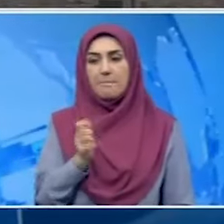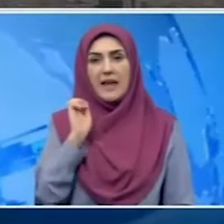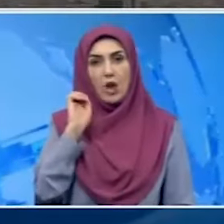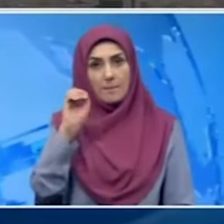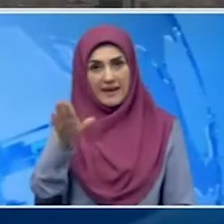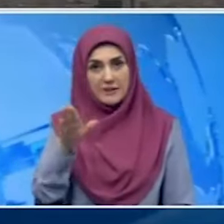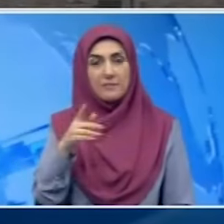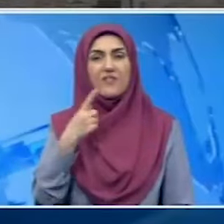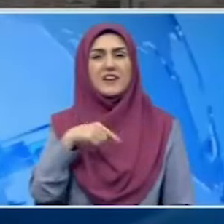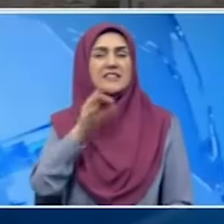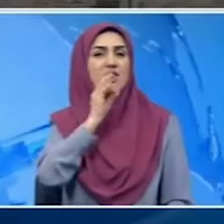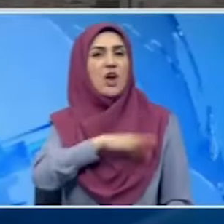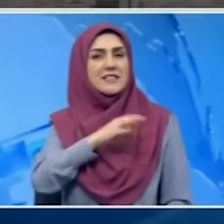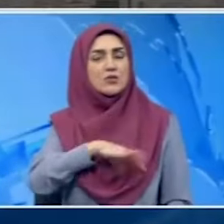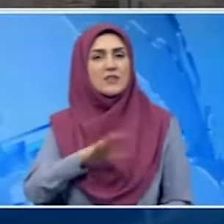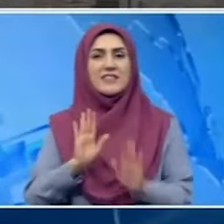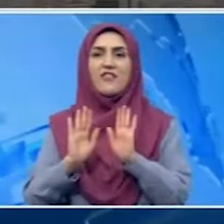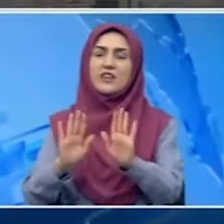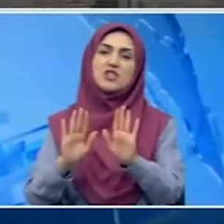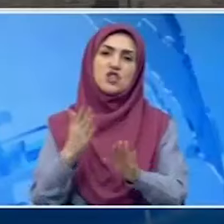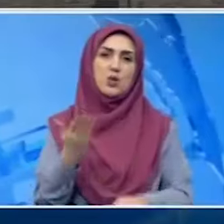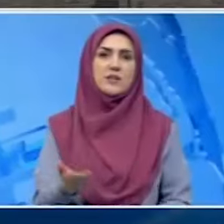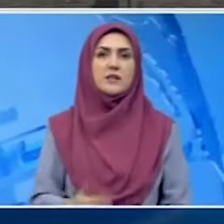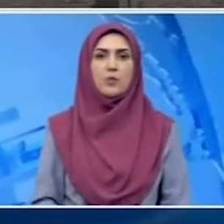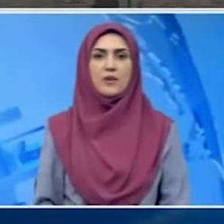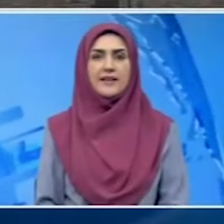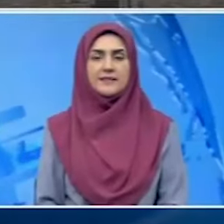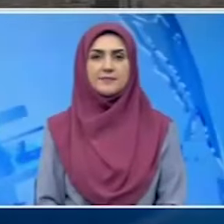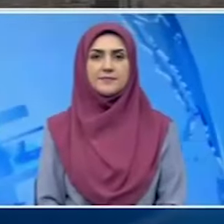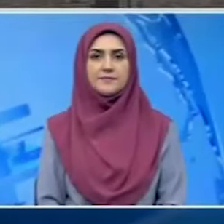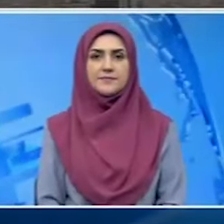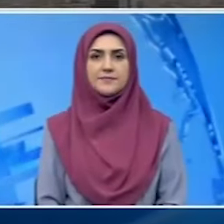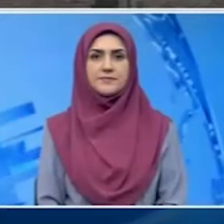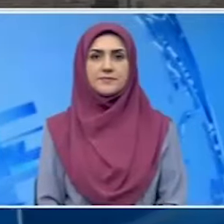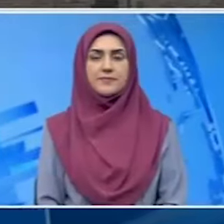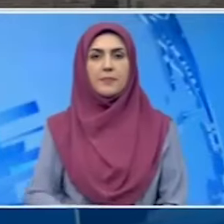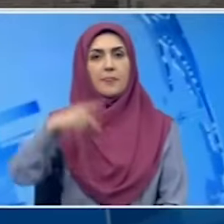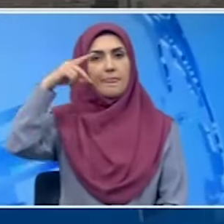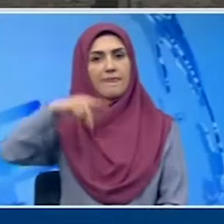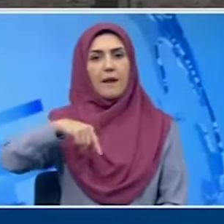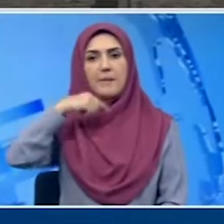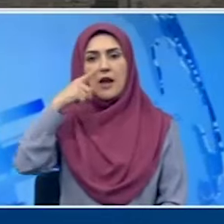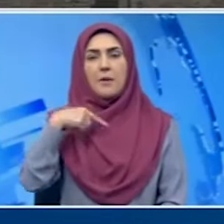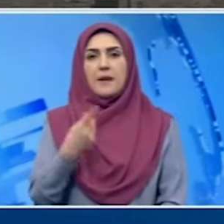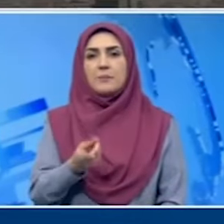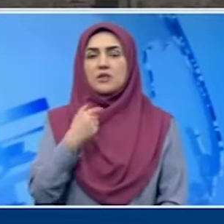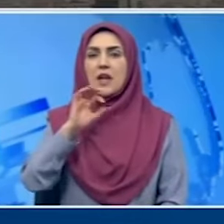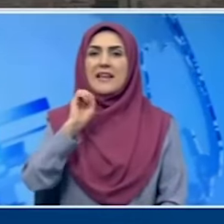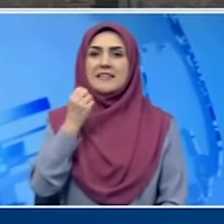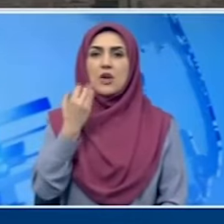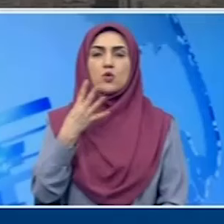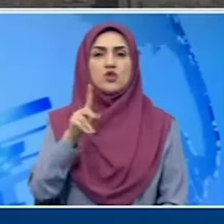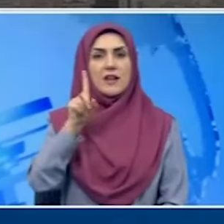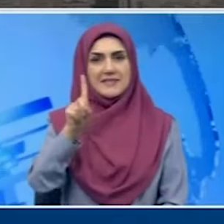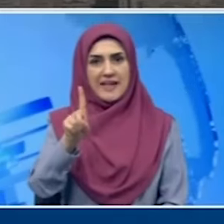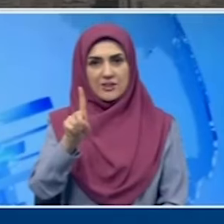1401 نیروی انتظامی مراجعه میکنه، خودروی عموی بنده رو توقیف میکنن. این توقیف خودرو سرآغاز باز شدن پرونده